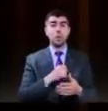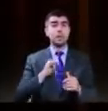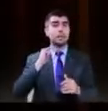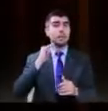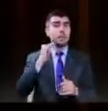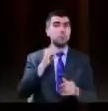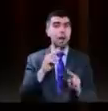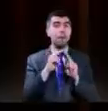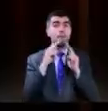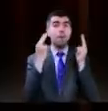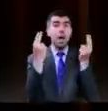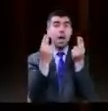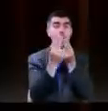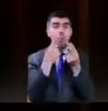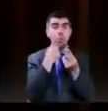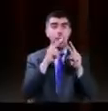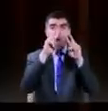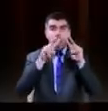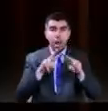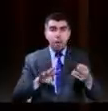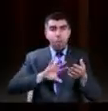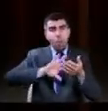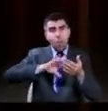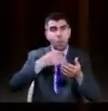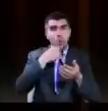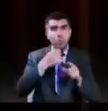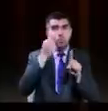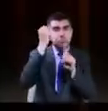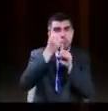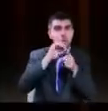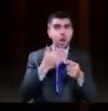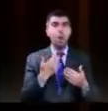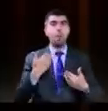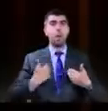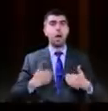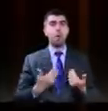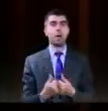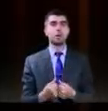من خلال ما نفعل، وخصوصا كذلك في كيف نتعامل مع المعاقين.